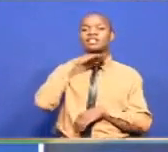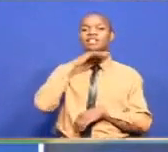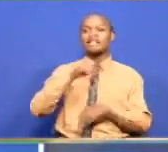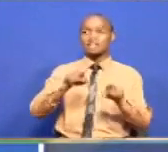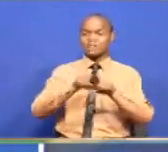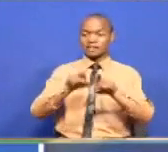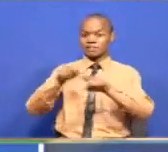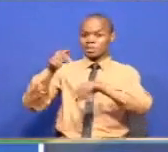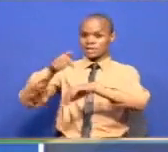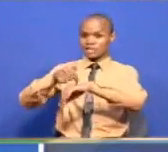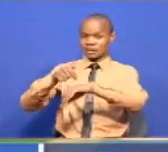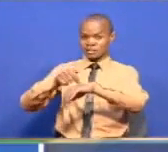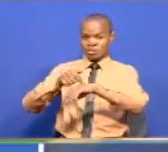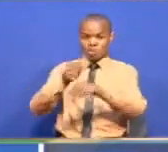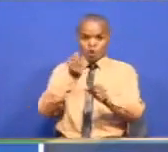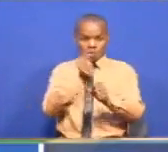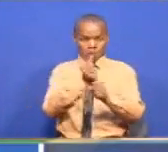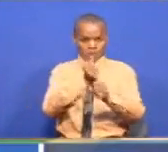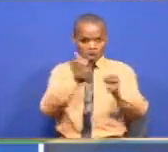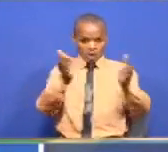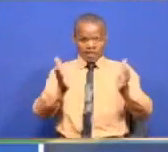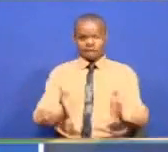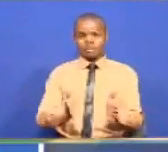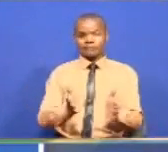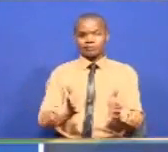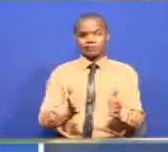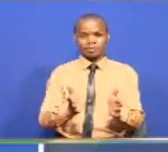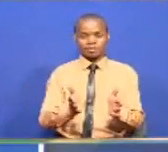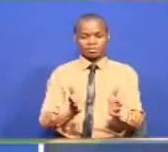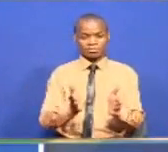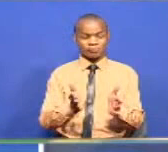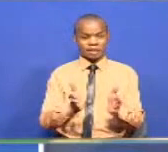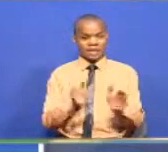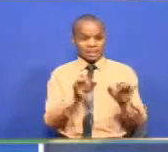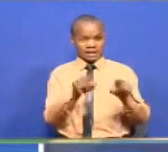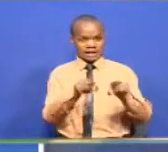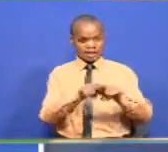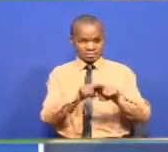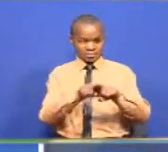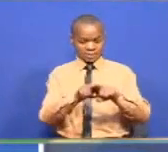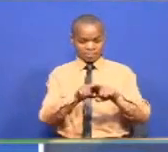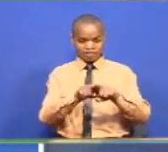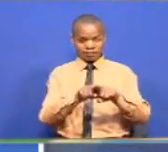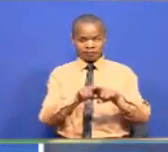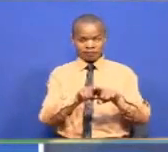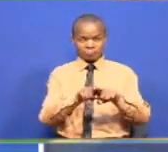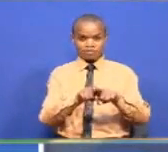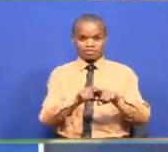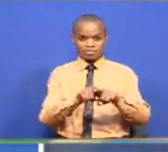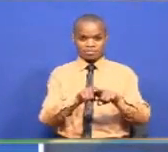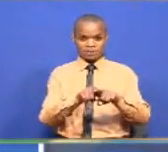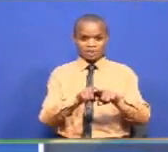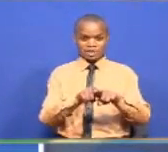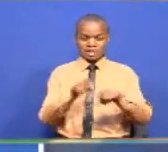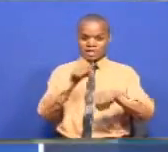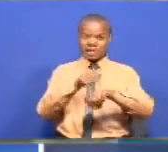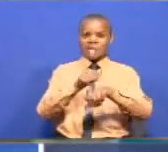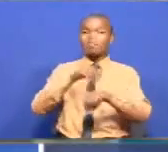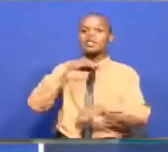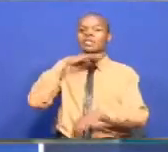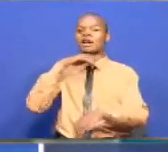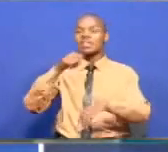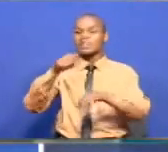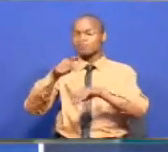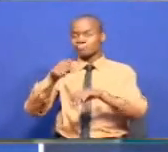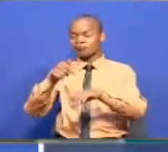front line worker, and more so when it comes on the line of duty.